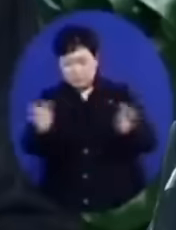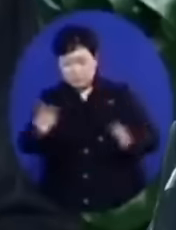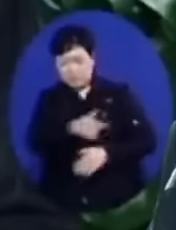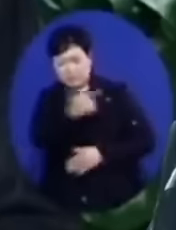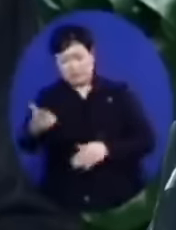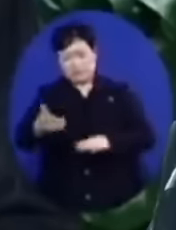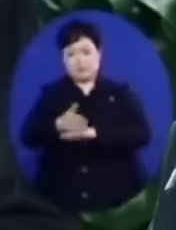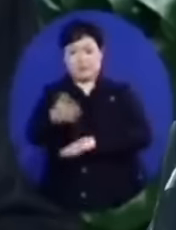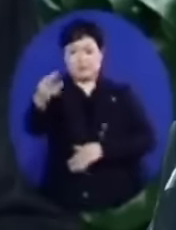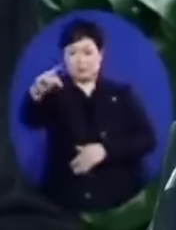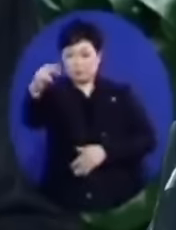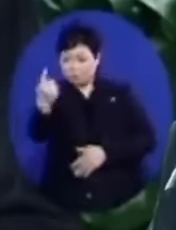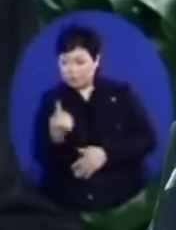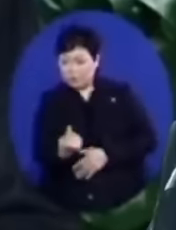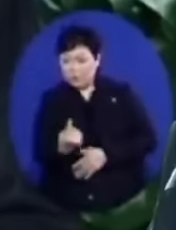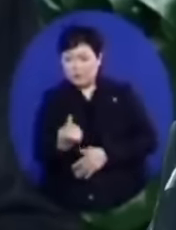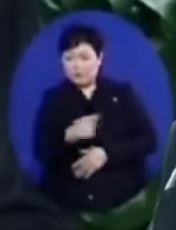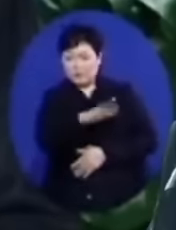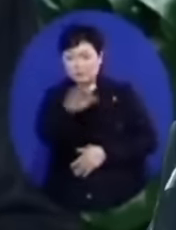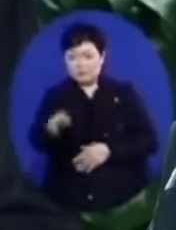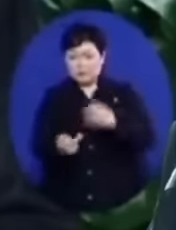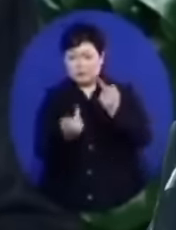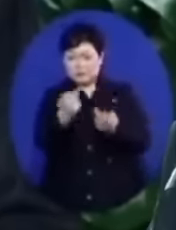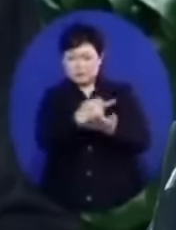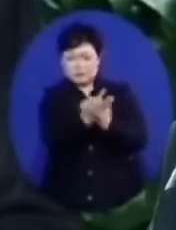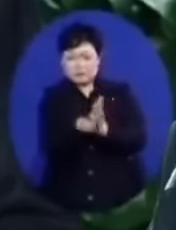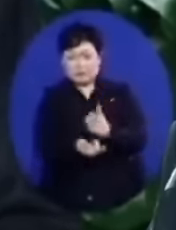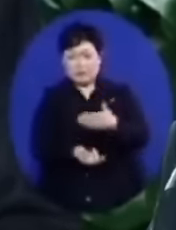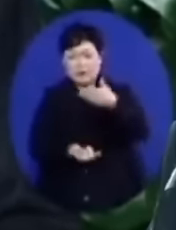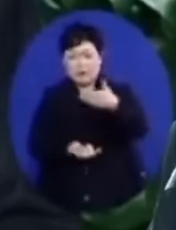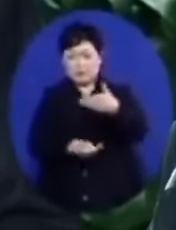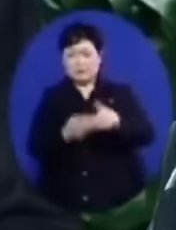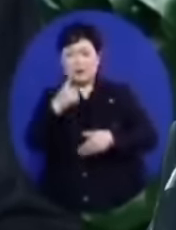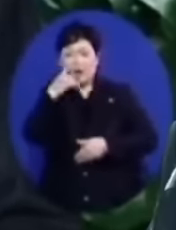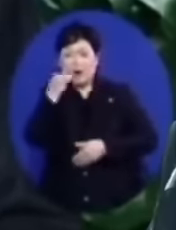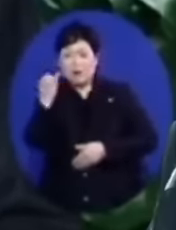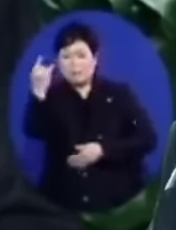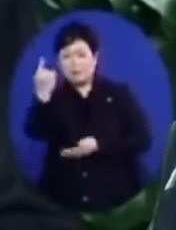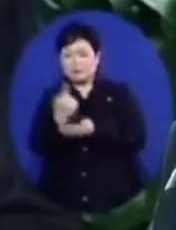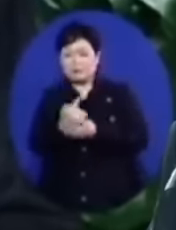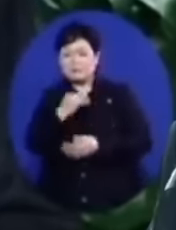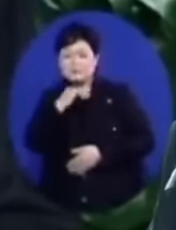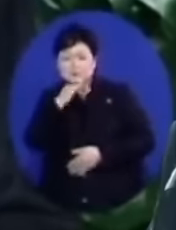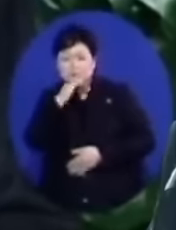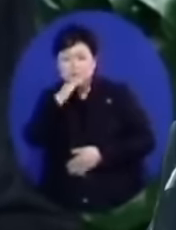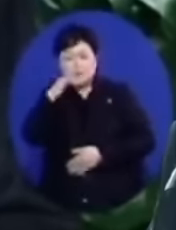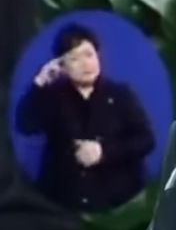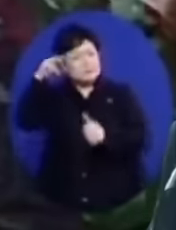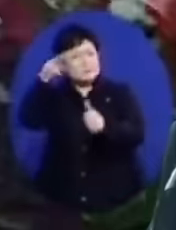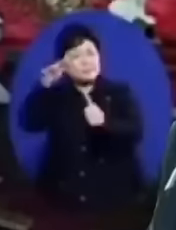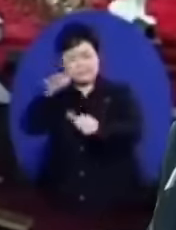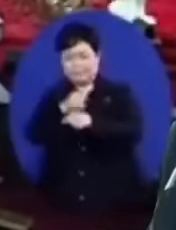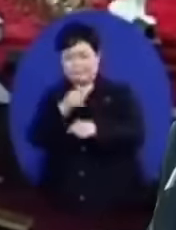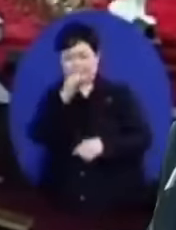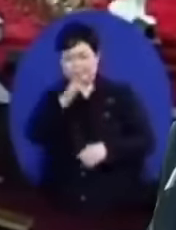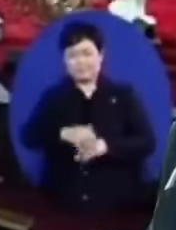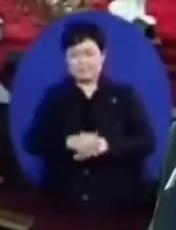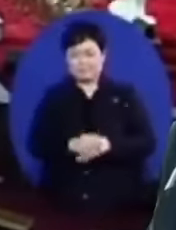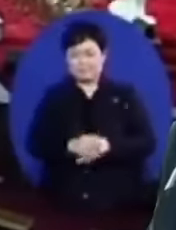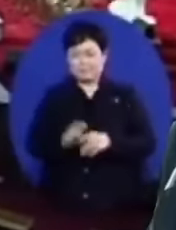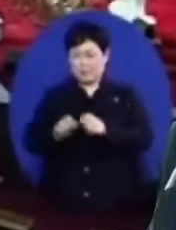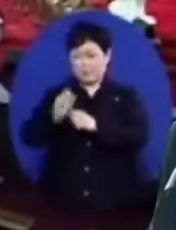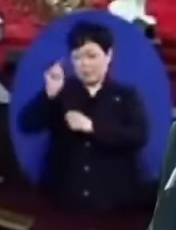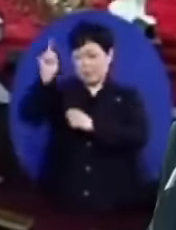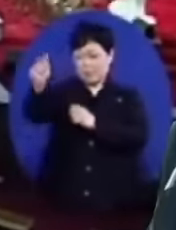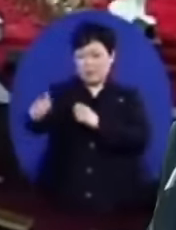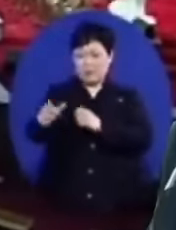늦게 돌아오는데, 우리 형제들은 어머니가 오는 것이 그렇게 그리워서 어머니를 기다렸습니다. 멀리